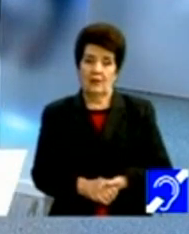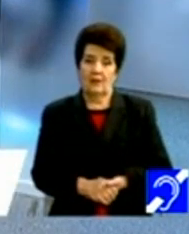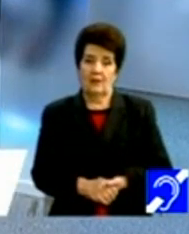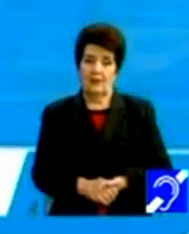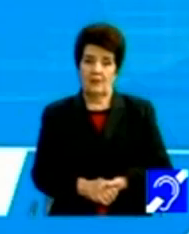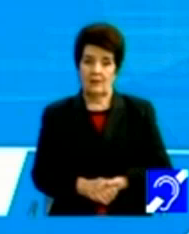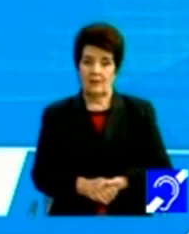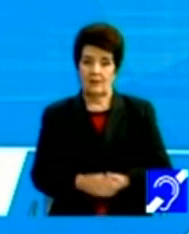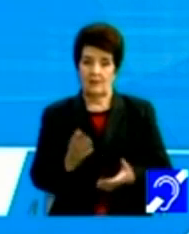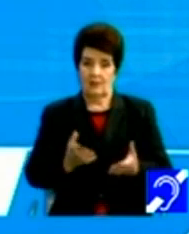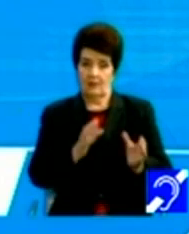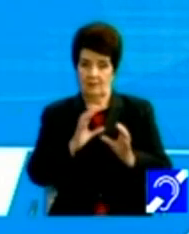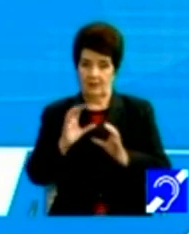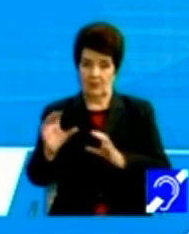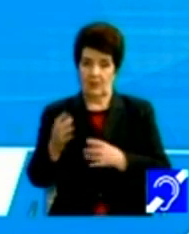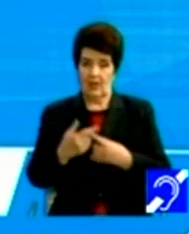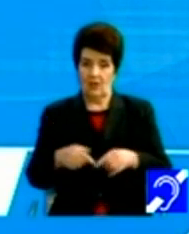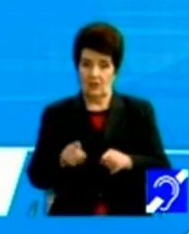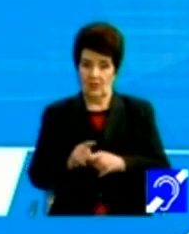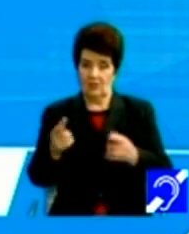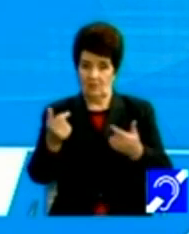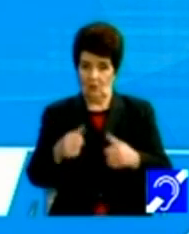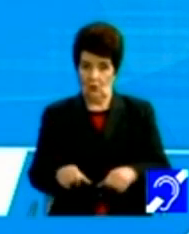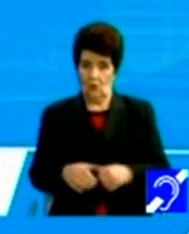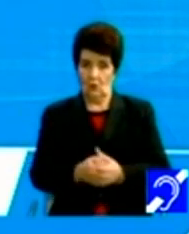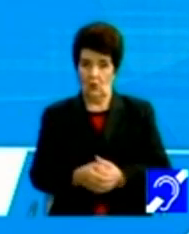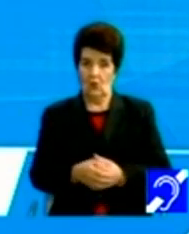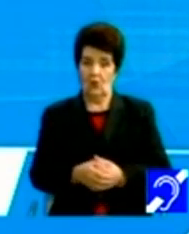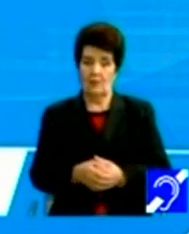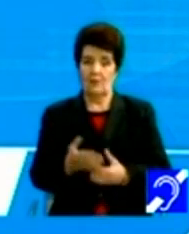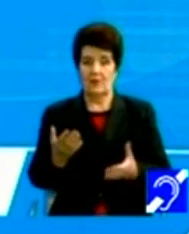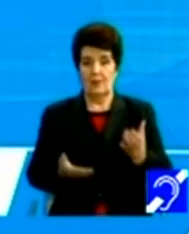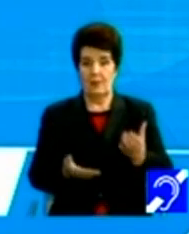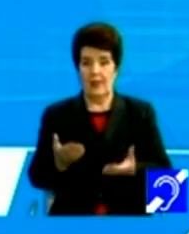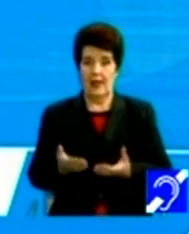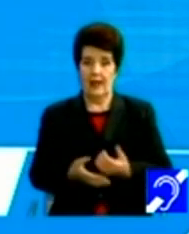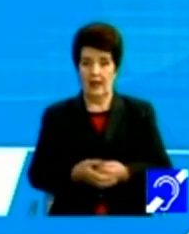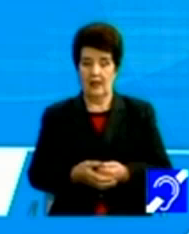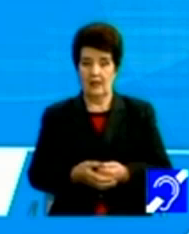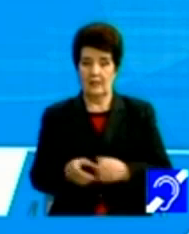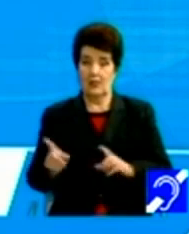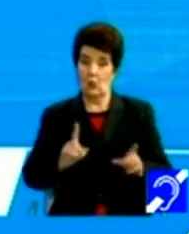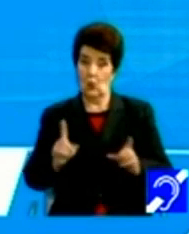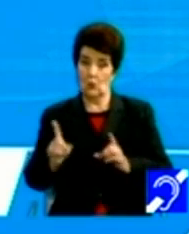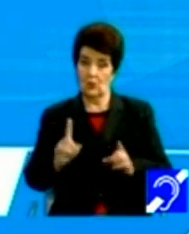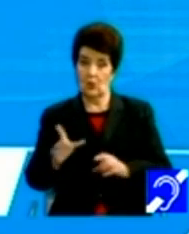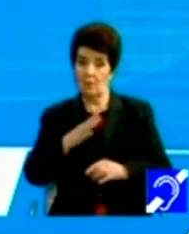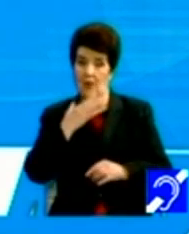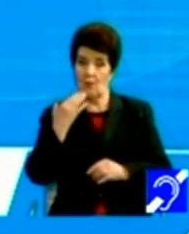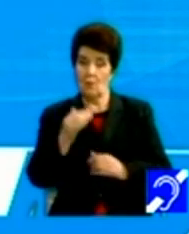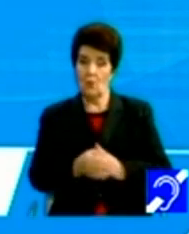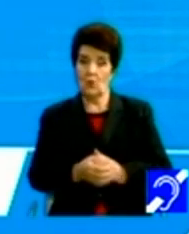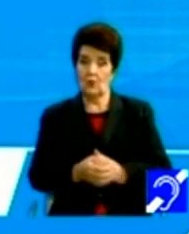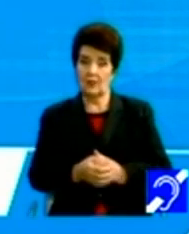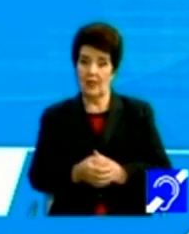dumneavoastră n-ați păstra actuala formulă, care cumva a dat dinții Consiliului mai mult decât